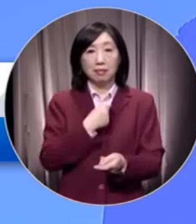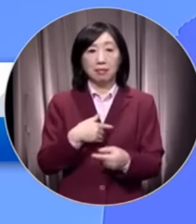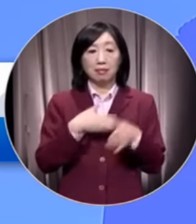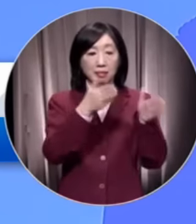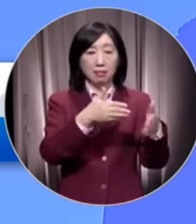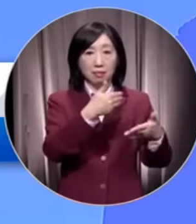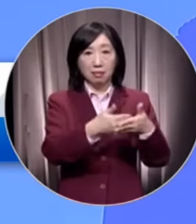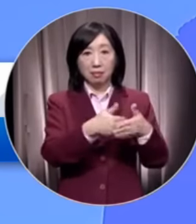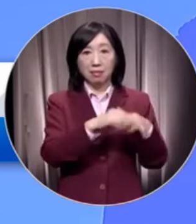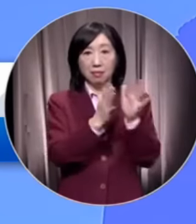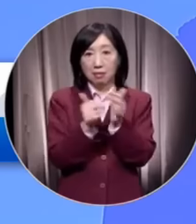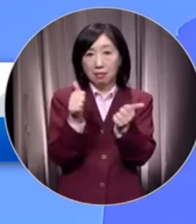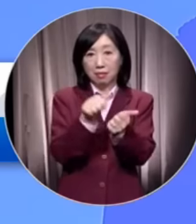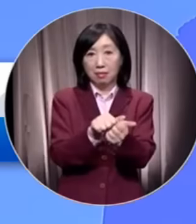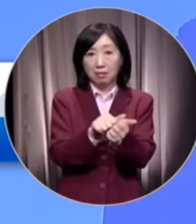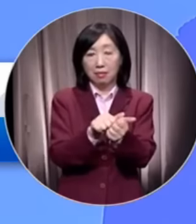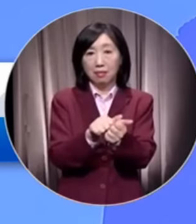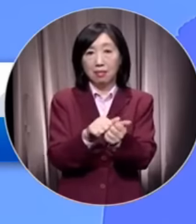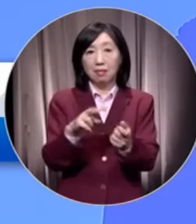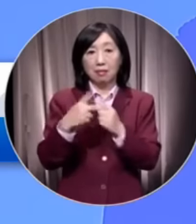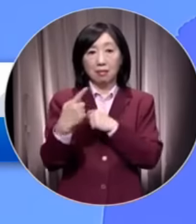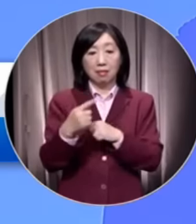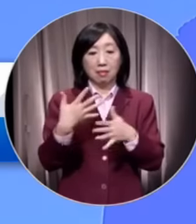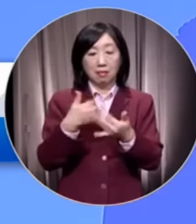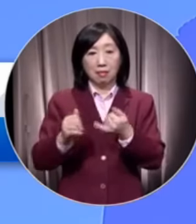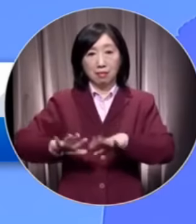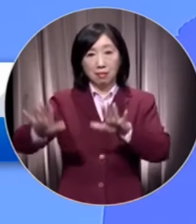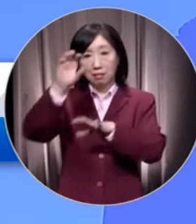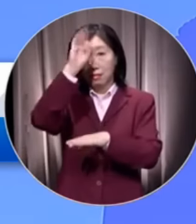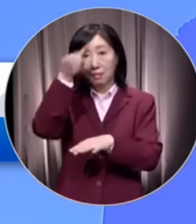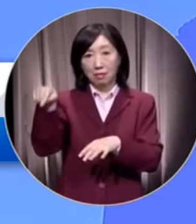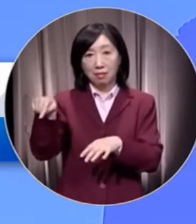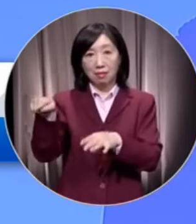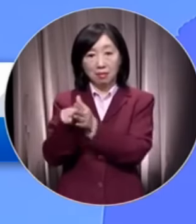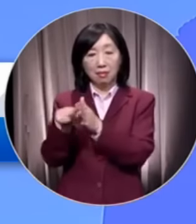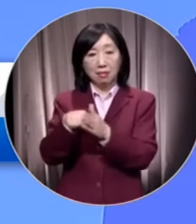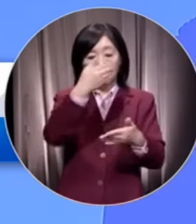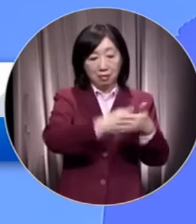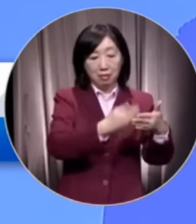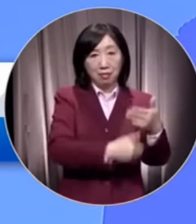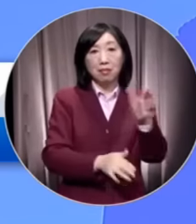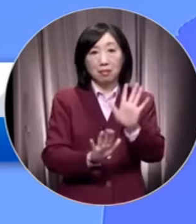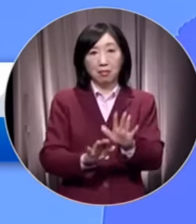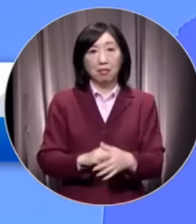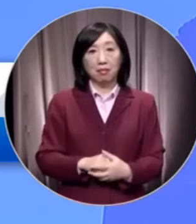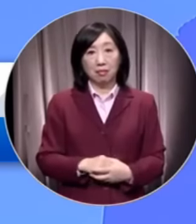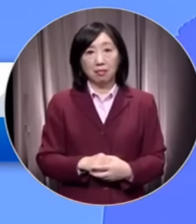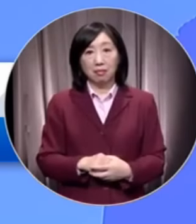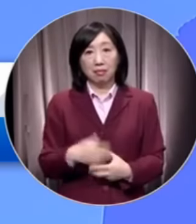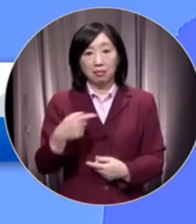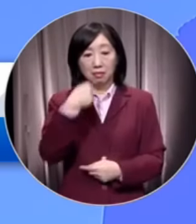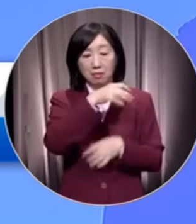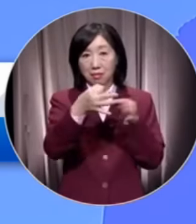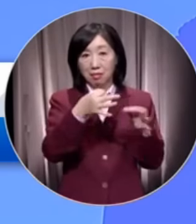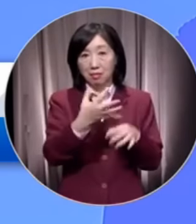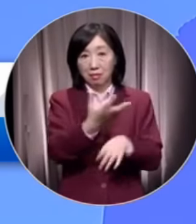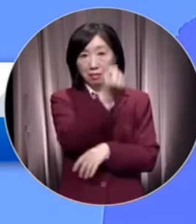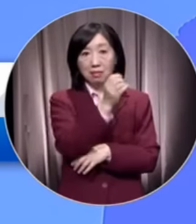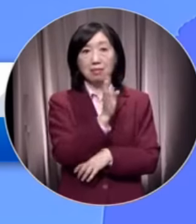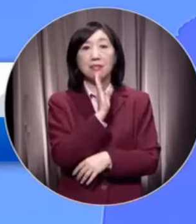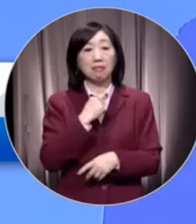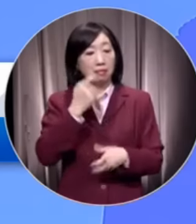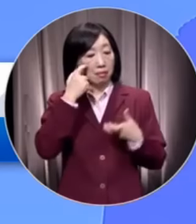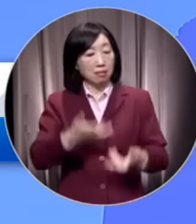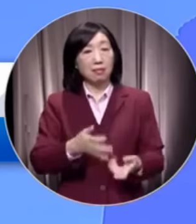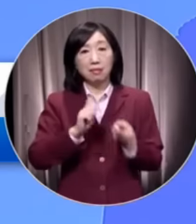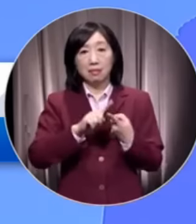贸易的依存度事实上已经比民进党时期稍微下降了。当然台商权益是我们最为重